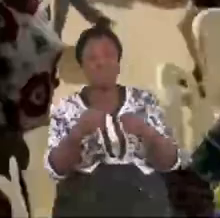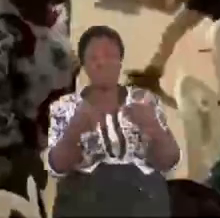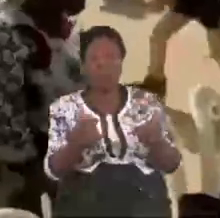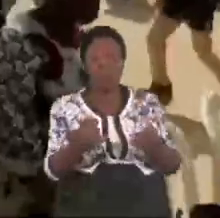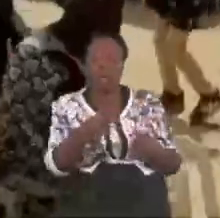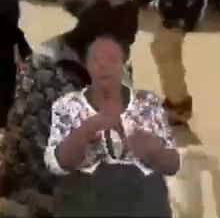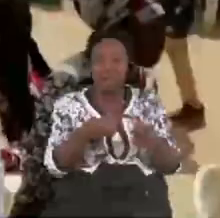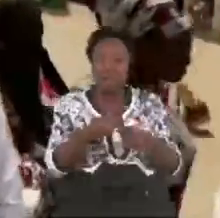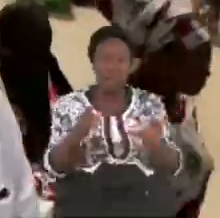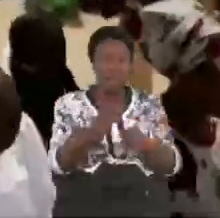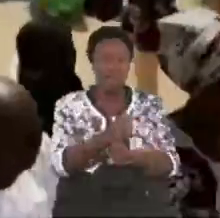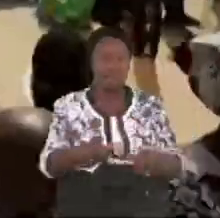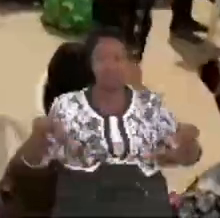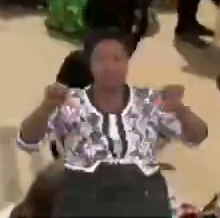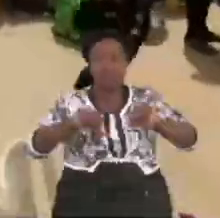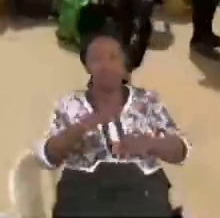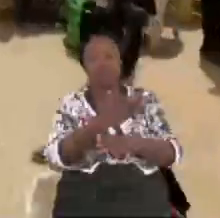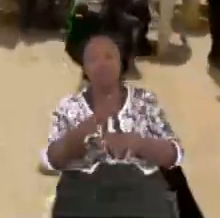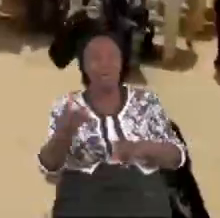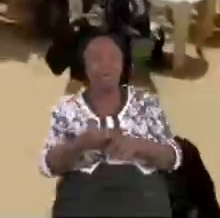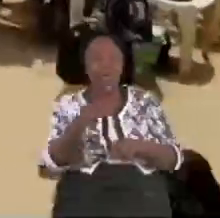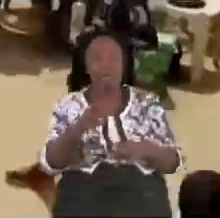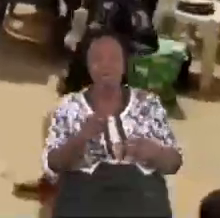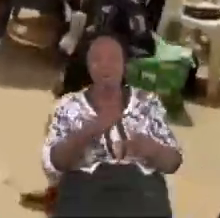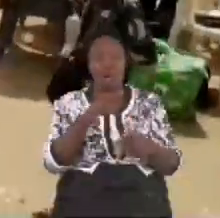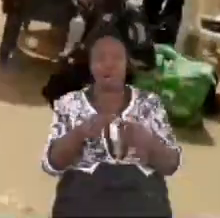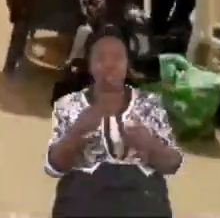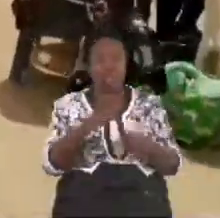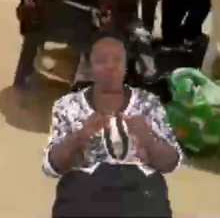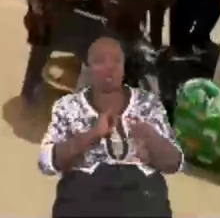Il ôte la condamnation. Je ne te condamne pas non plus. Va.